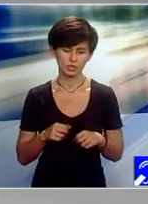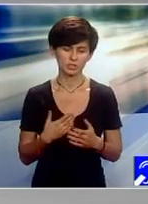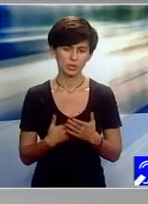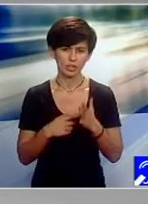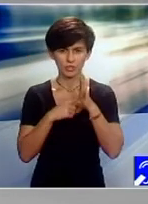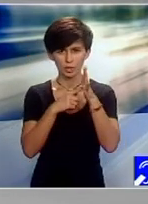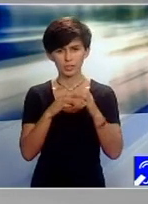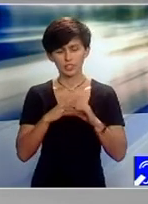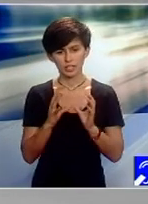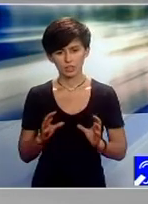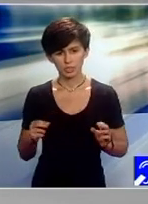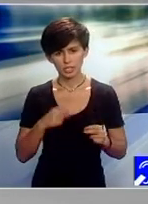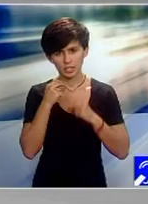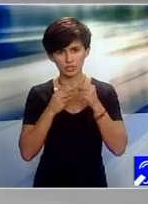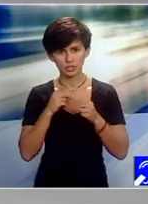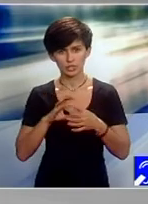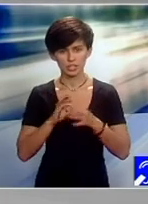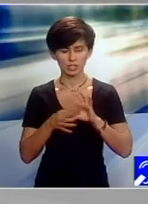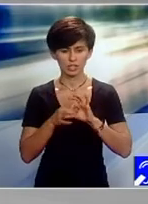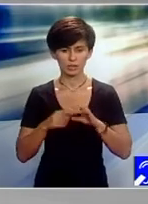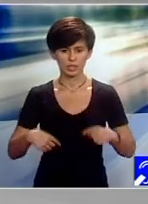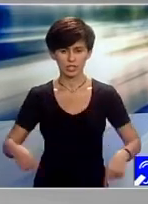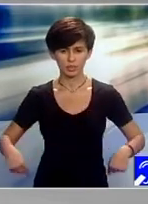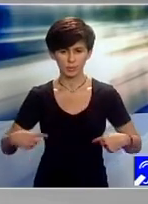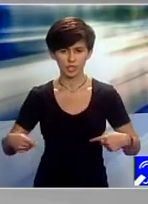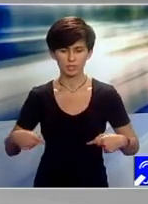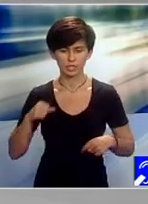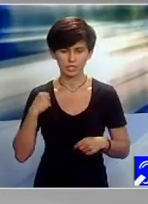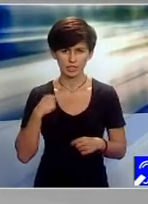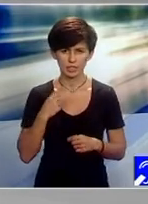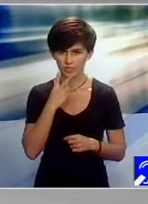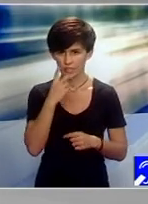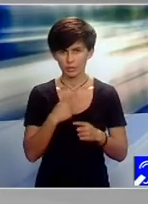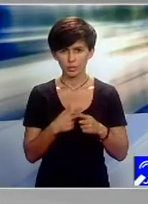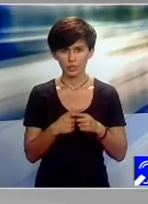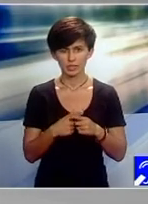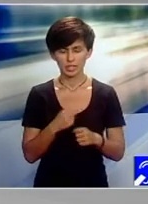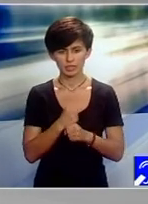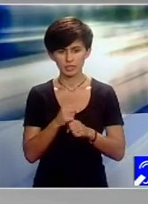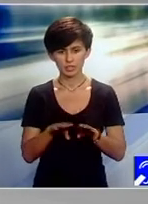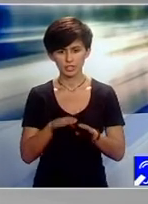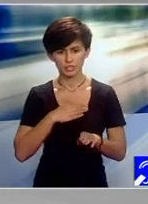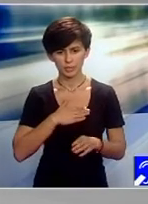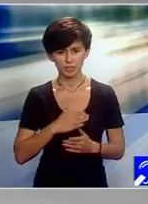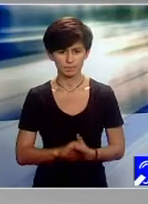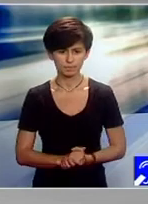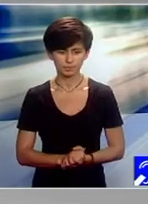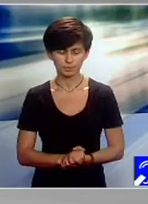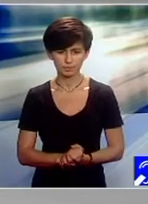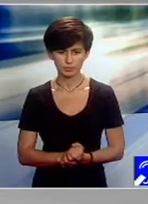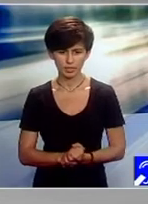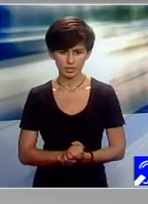Jocurile Paralimpice Europene de tineret. Urmărim un reportaj realizat de colegii noștri de la Telejurnal și revenim.